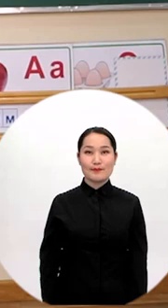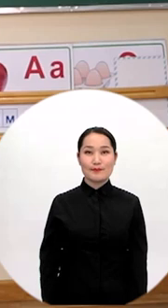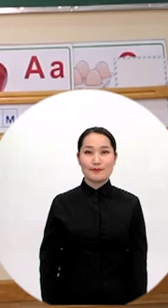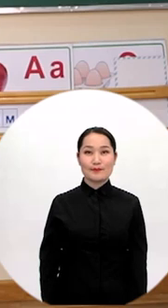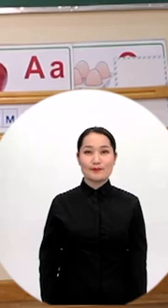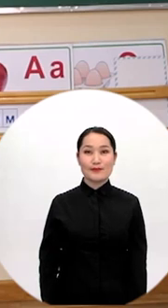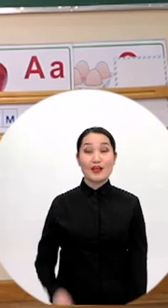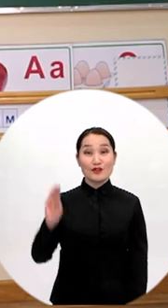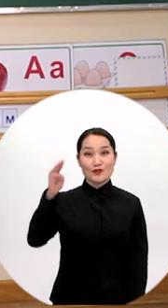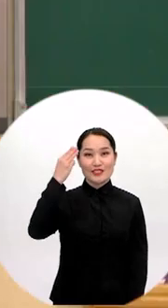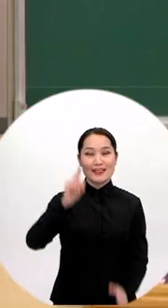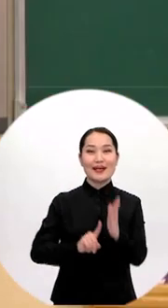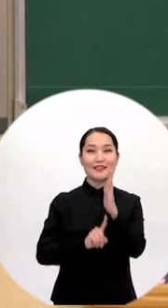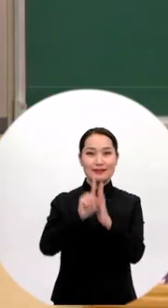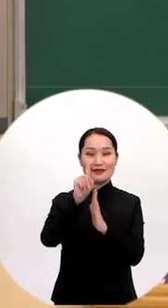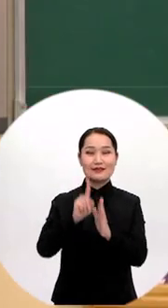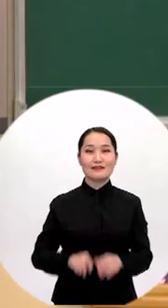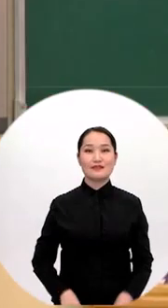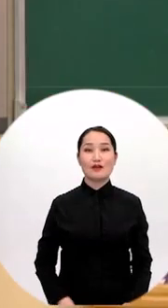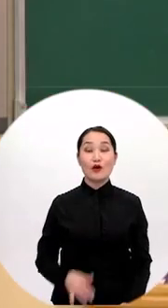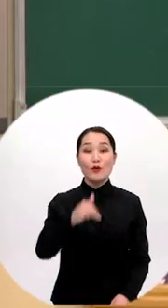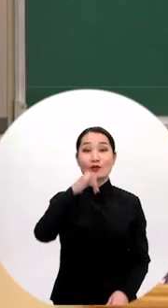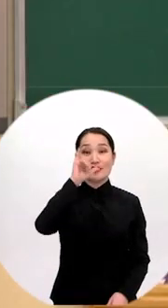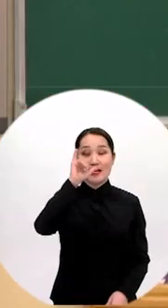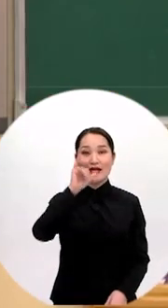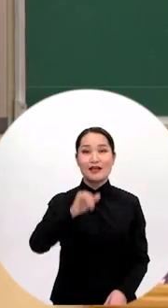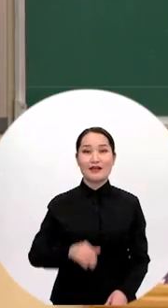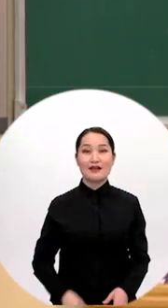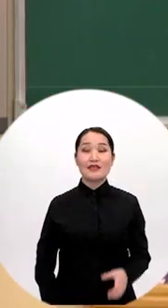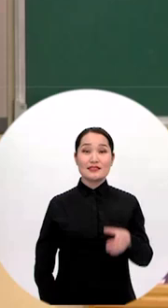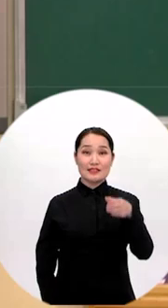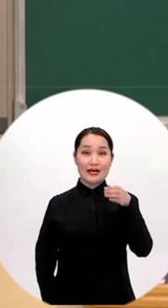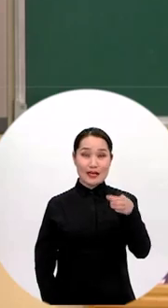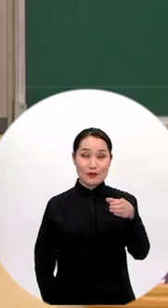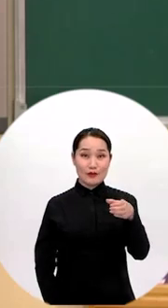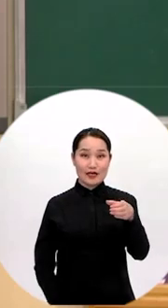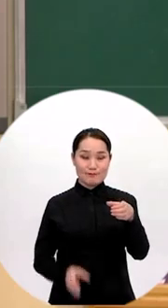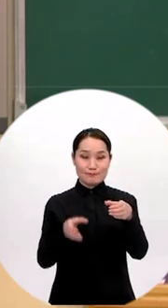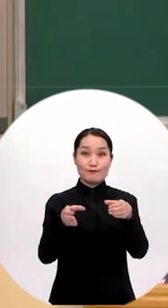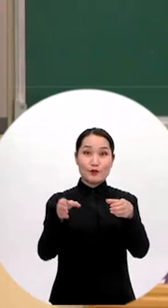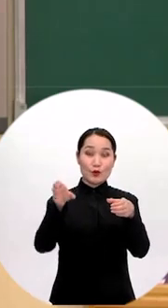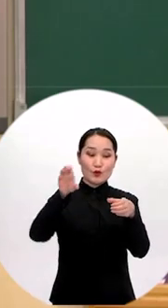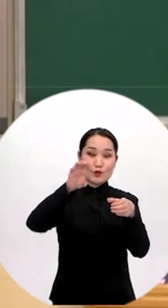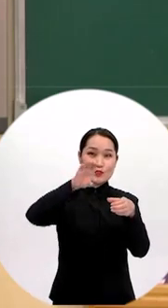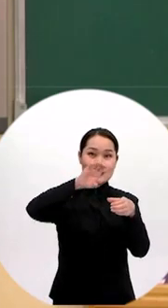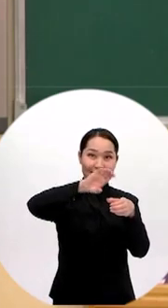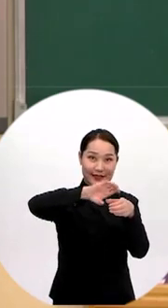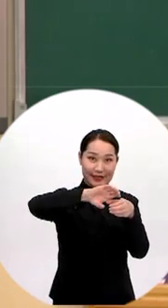За, дуршилтаа эхэлцгээе. Ундаагаа шилэн аяг руугаа дуустал нь